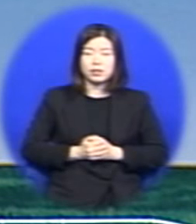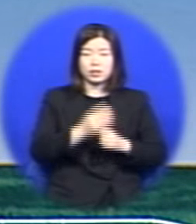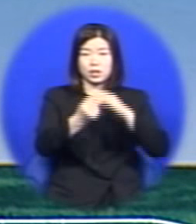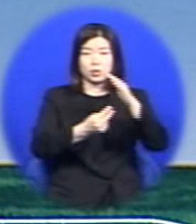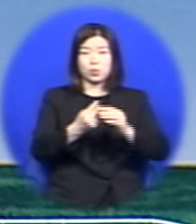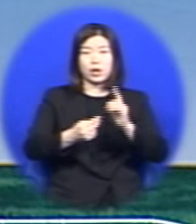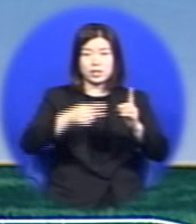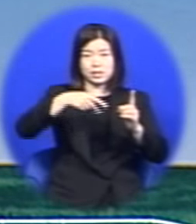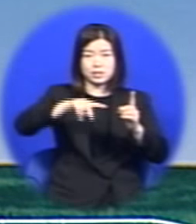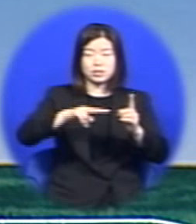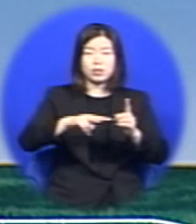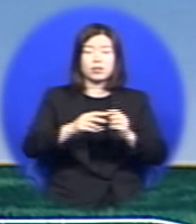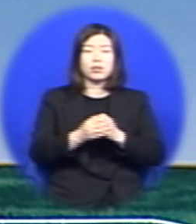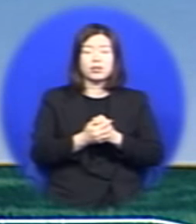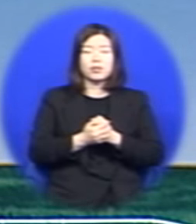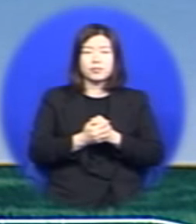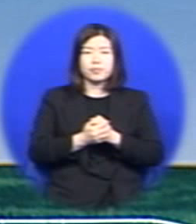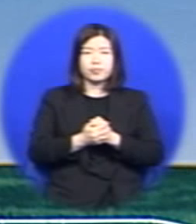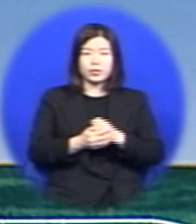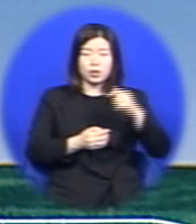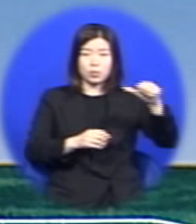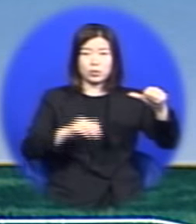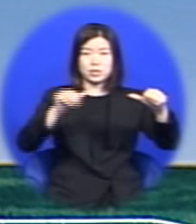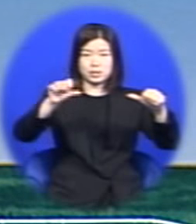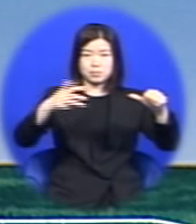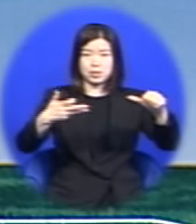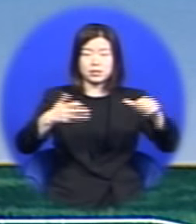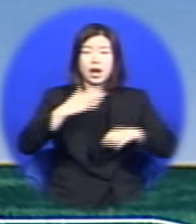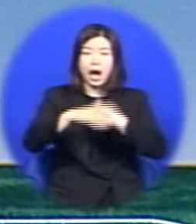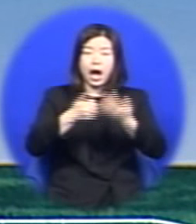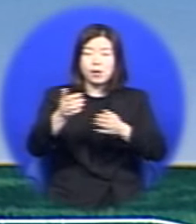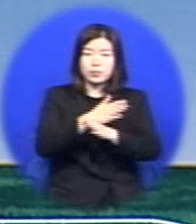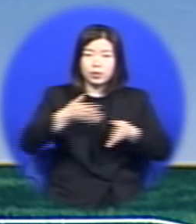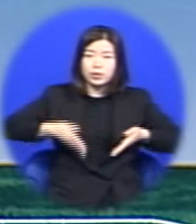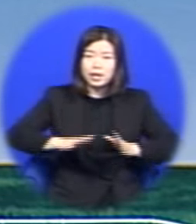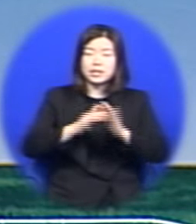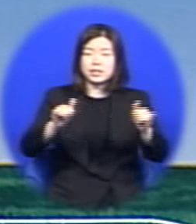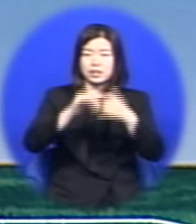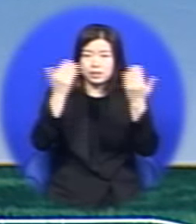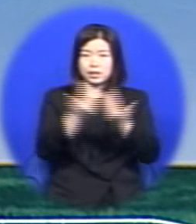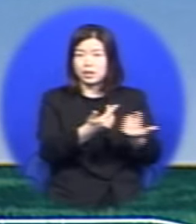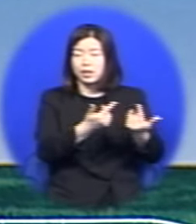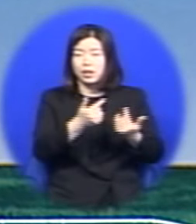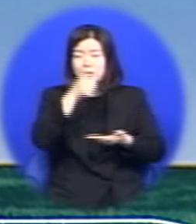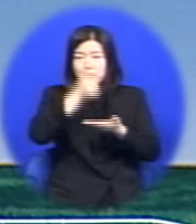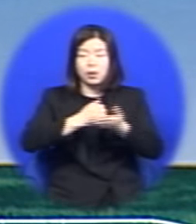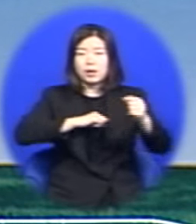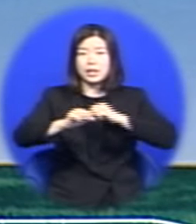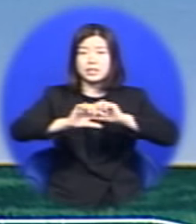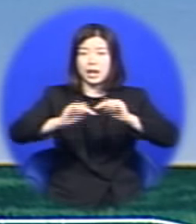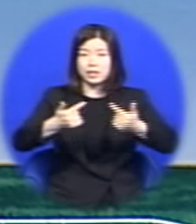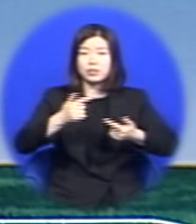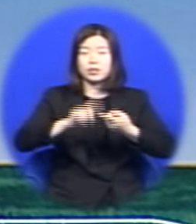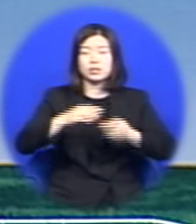요한일서 5장 18절에 하나님께로부터 난 자는 다 범죄하지 아니하는 줄을 우리가 아노라.